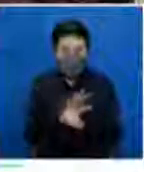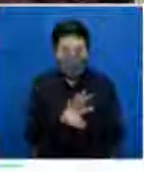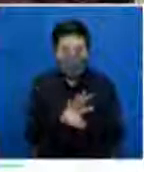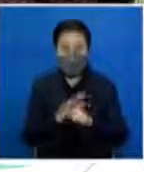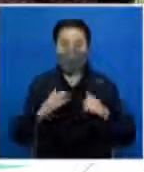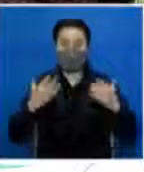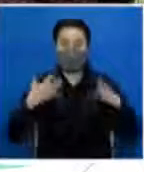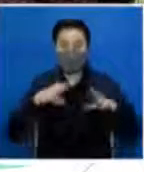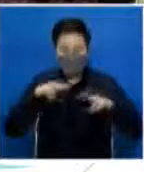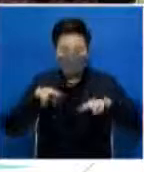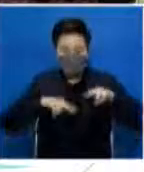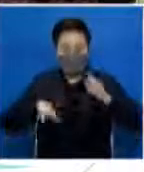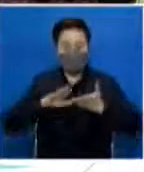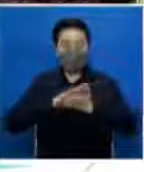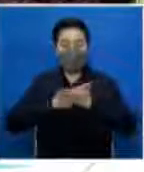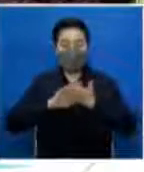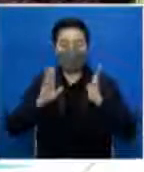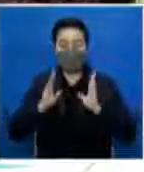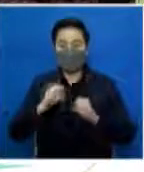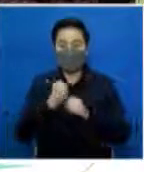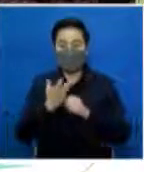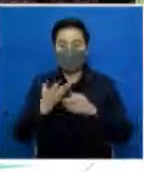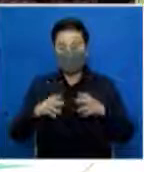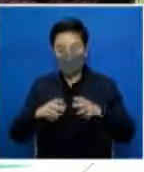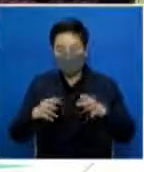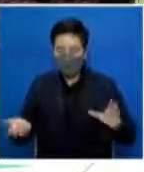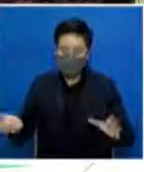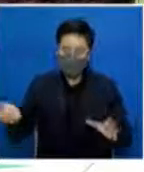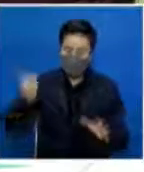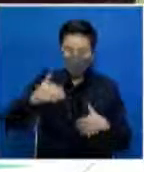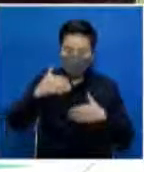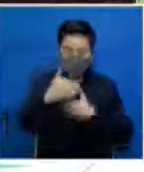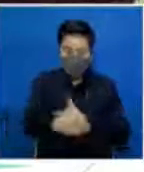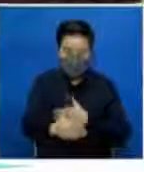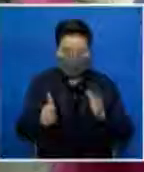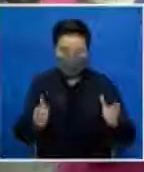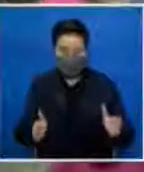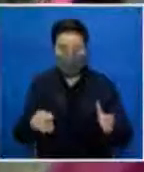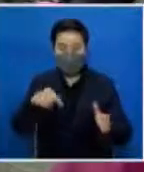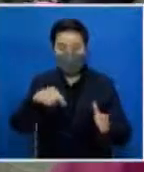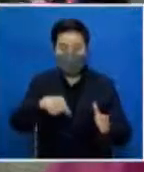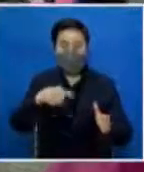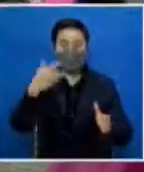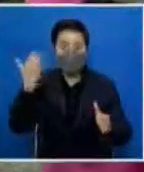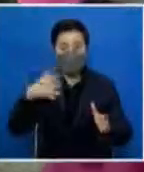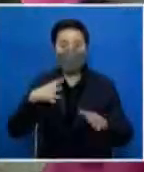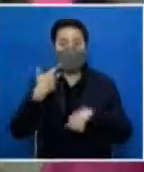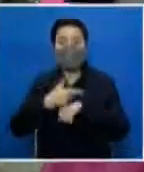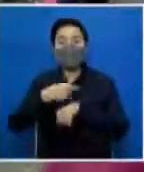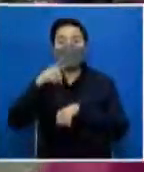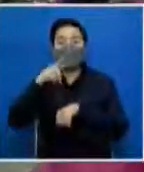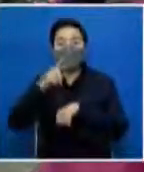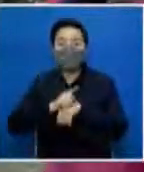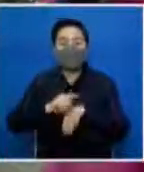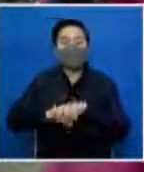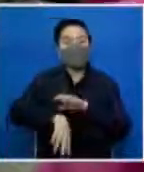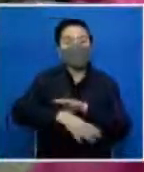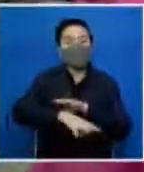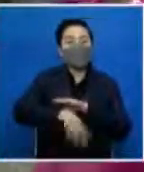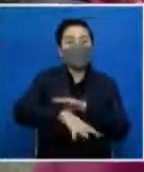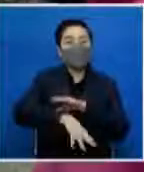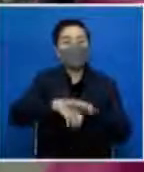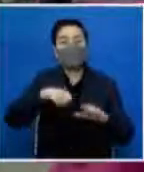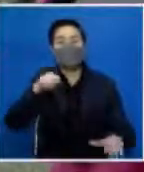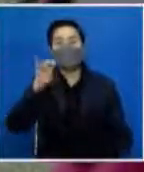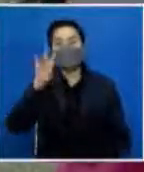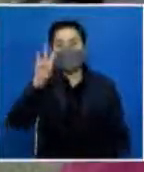เมื่อทำการตรวจสอบเรียบร้อยแล้วพนักงานจะนำลูกบอลดังกล่าวบรรจุลงในกล่องจากนั้นประธานกรรมการจะสุ่มจับลูกบอลขึ้นมา